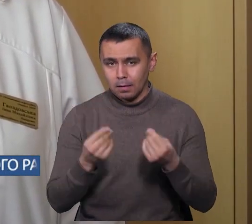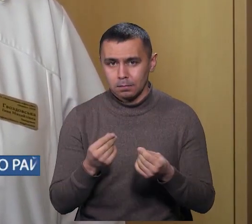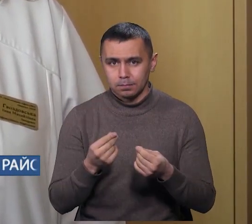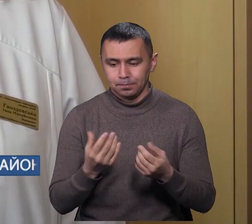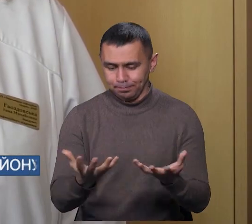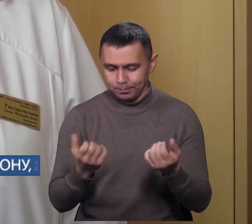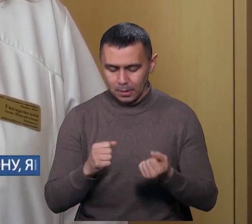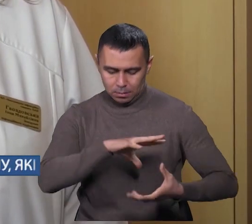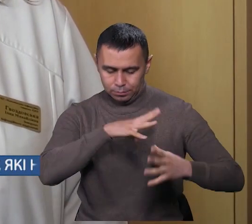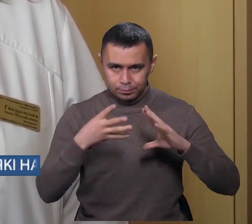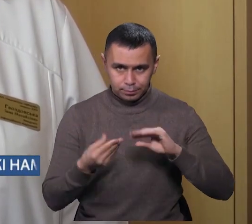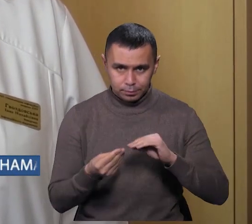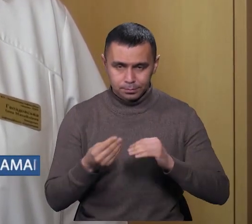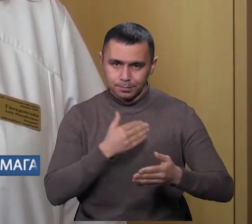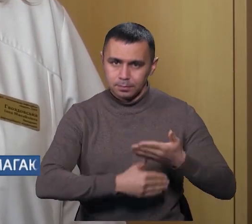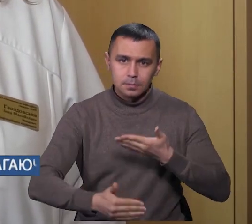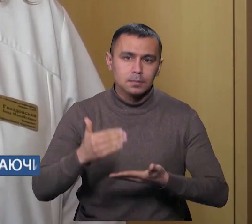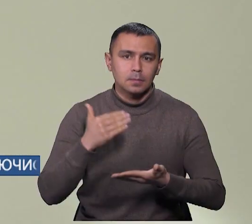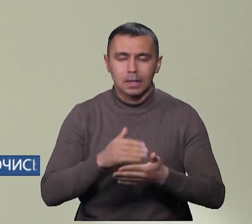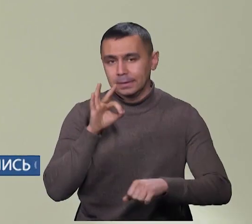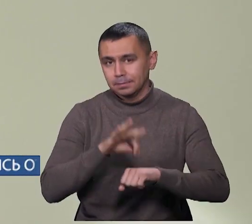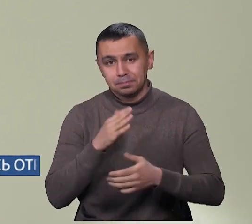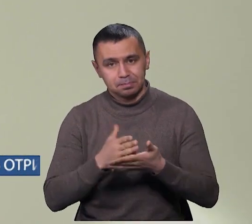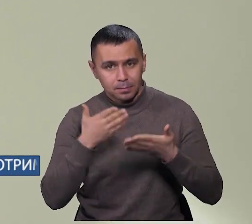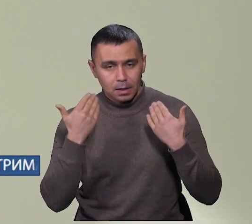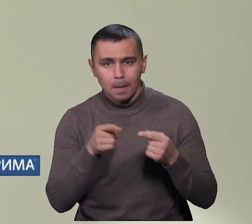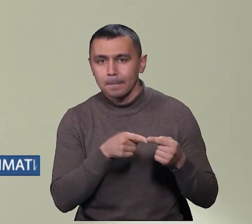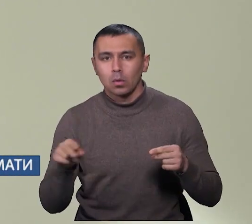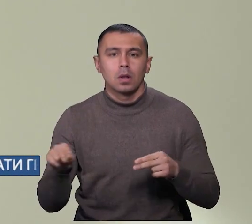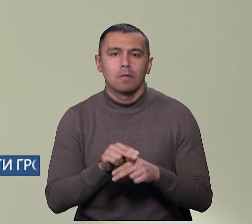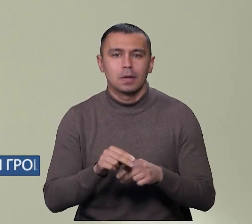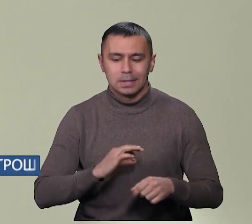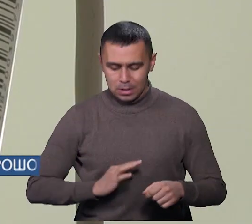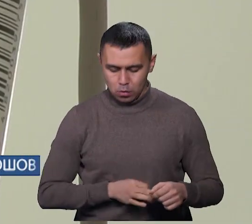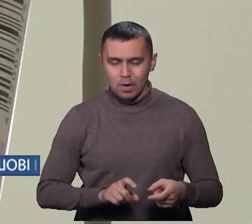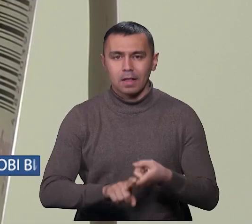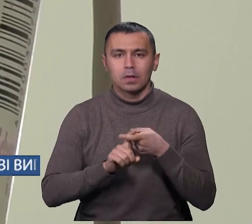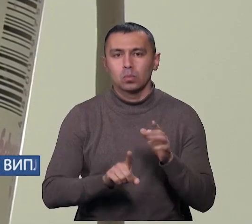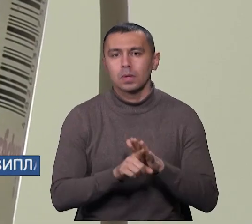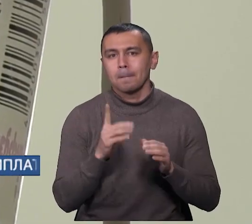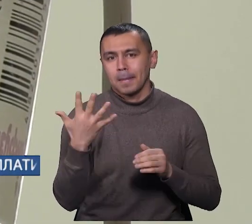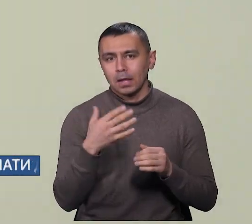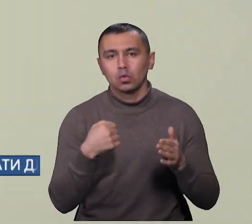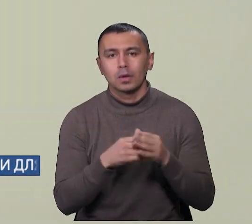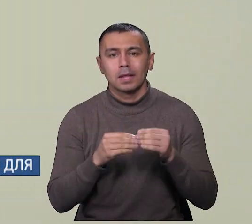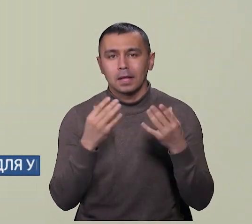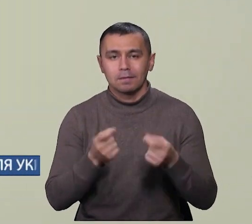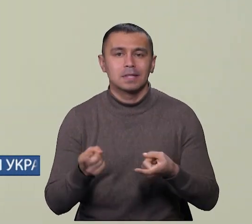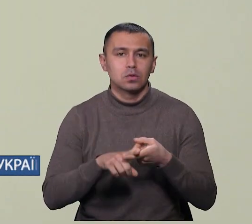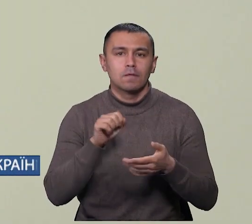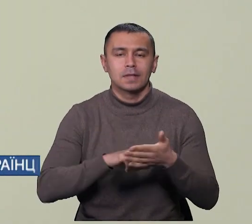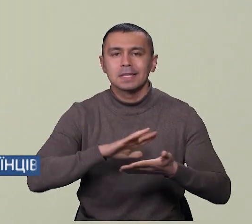приходить заключний кінцевий діагноз. Період лікування кишкової інфекції від 5 до 10 днів, залежно від